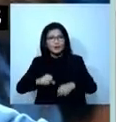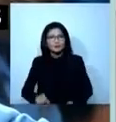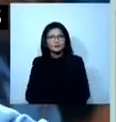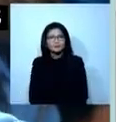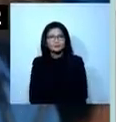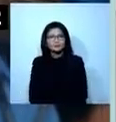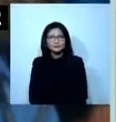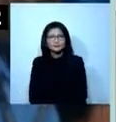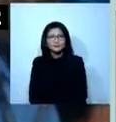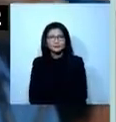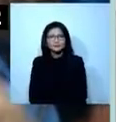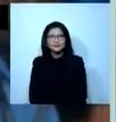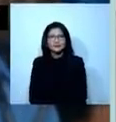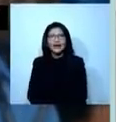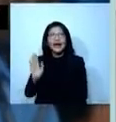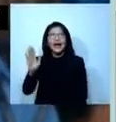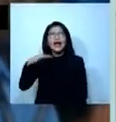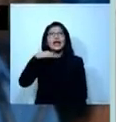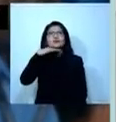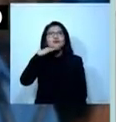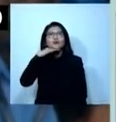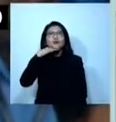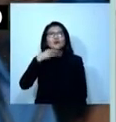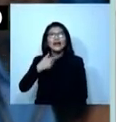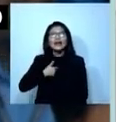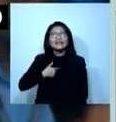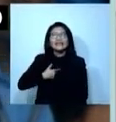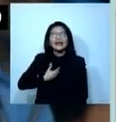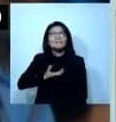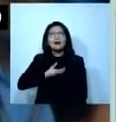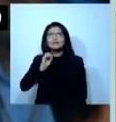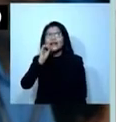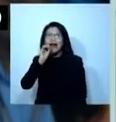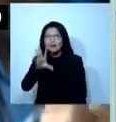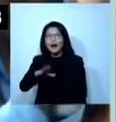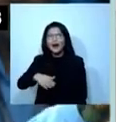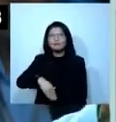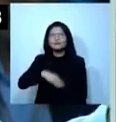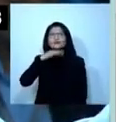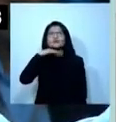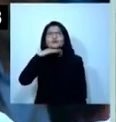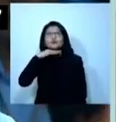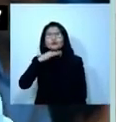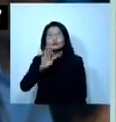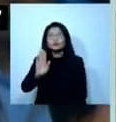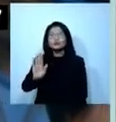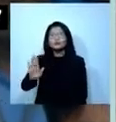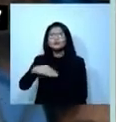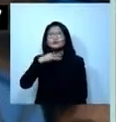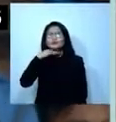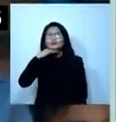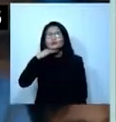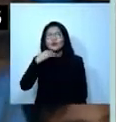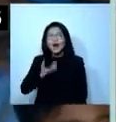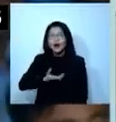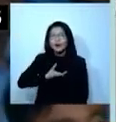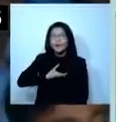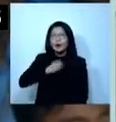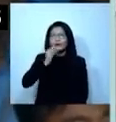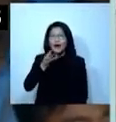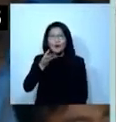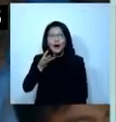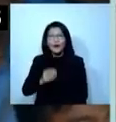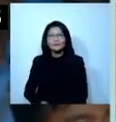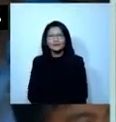gelar tiga visi misi dan saya bandingkan satu persatu dengan penjelasan yang dimaksud. Nah ini yang saya kira publik